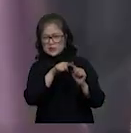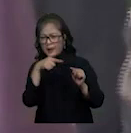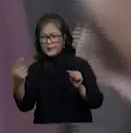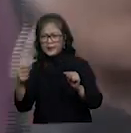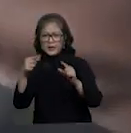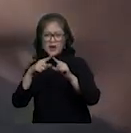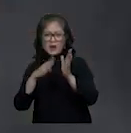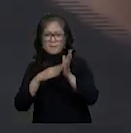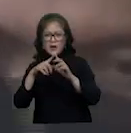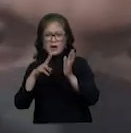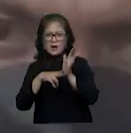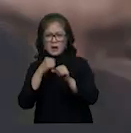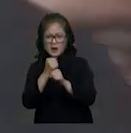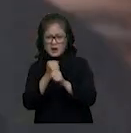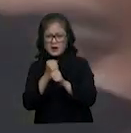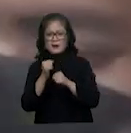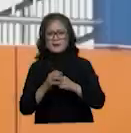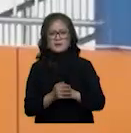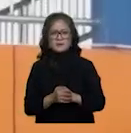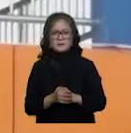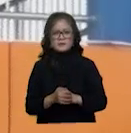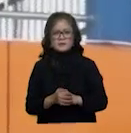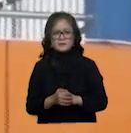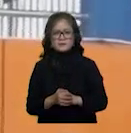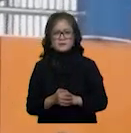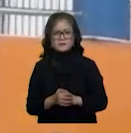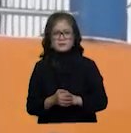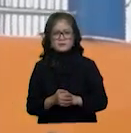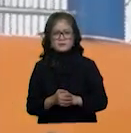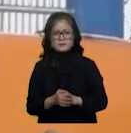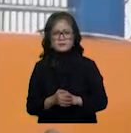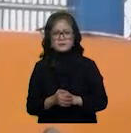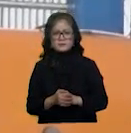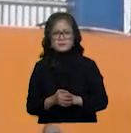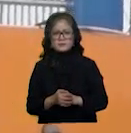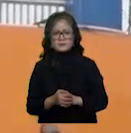Dari Maros, Sulawesi Selatan, Wahyu Ruslan, iNews, melaporkan.